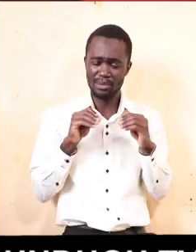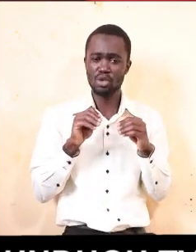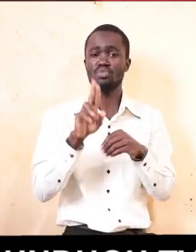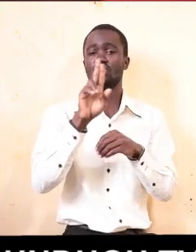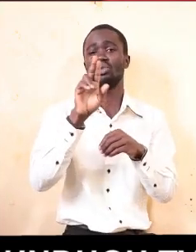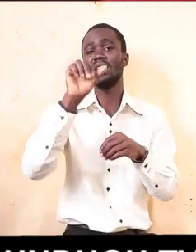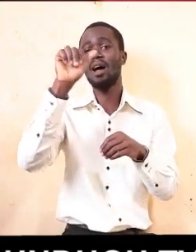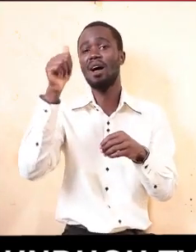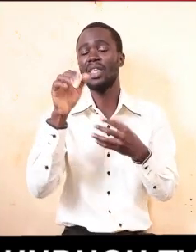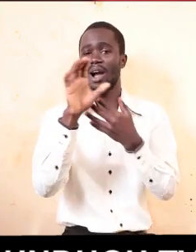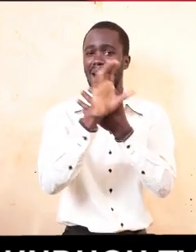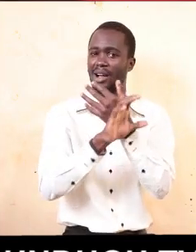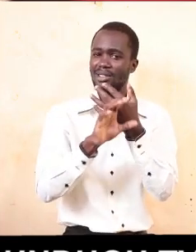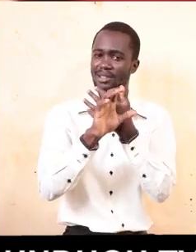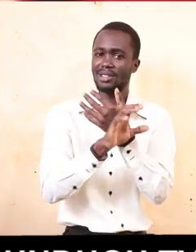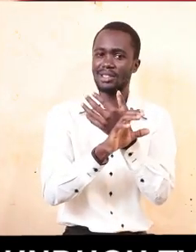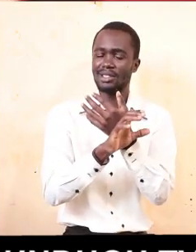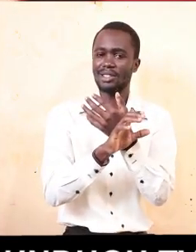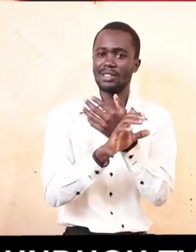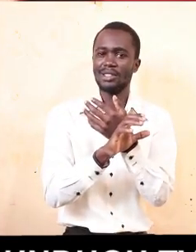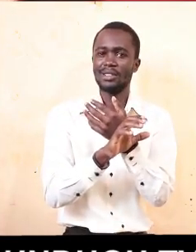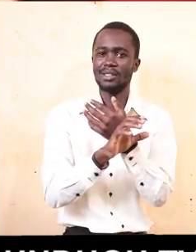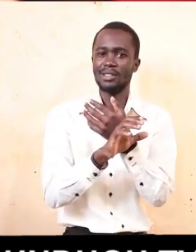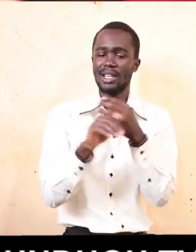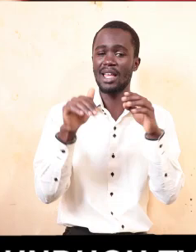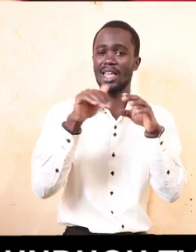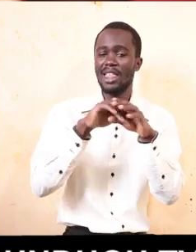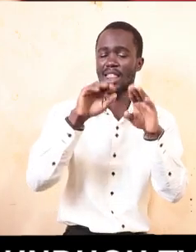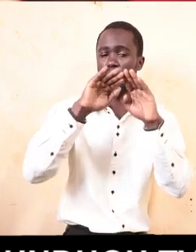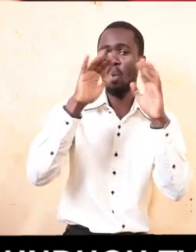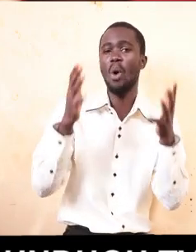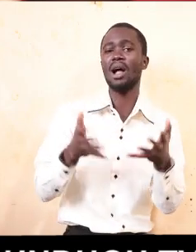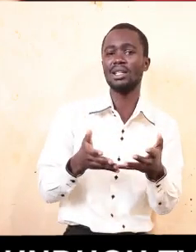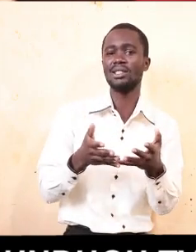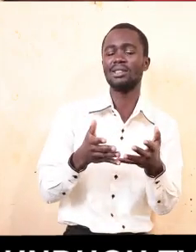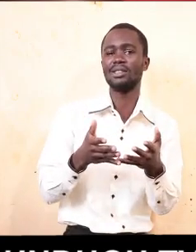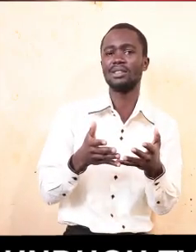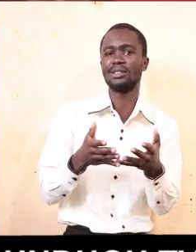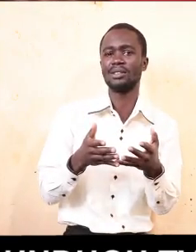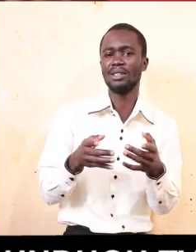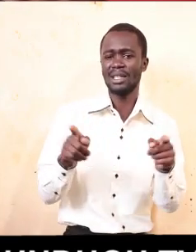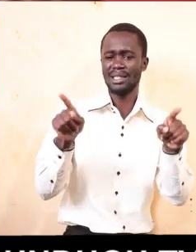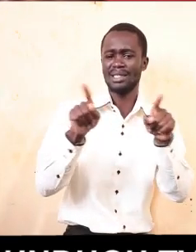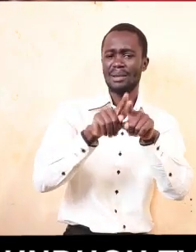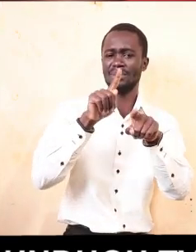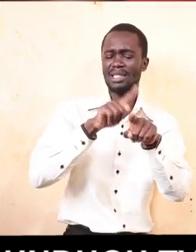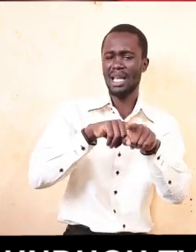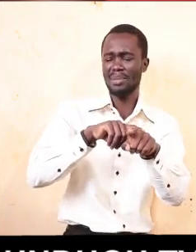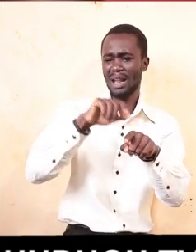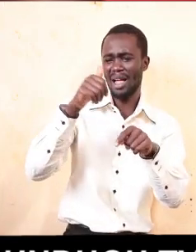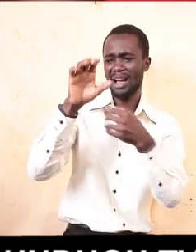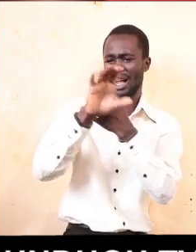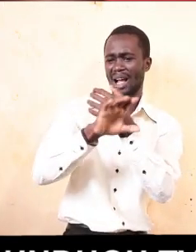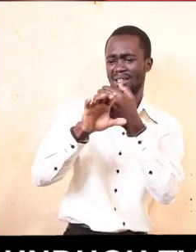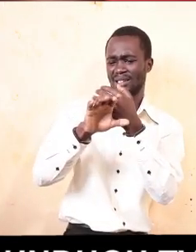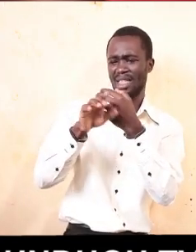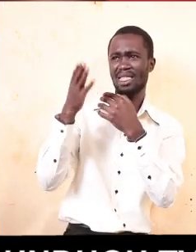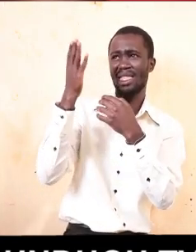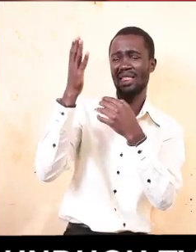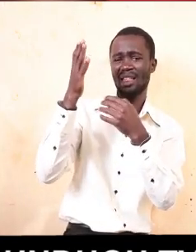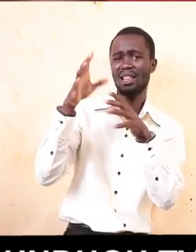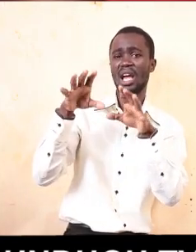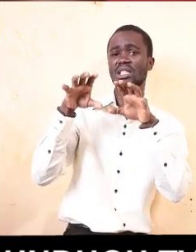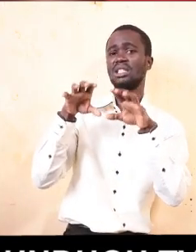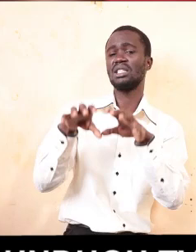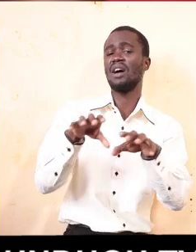katika inji fulani katika ulimwengu, alafu wakiwa huko wanateswa. Asa